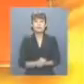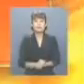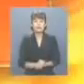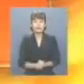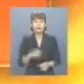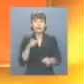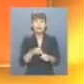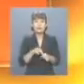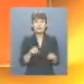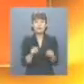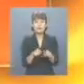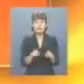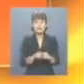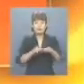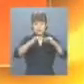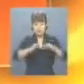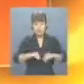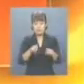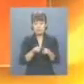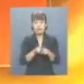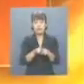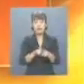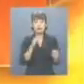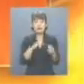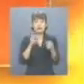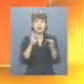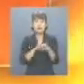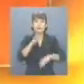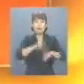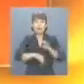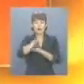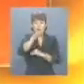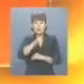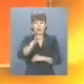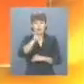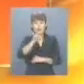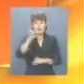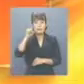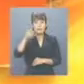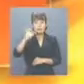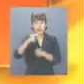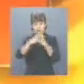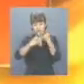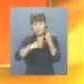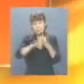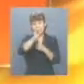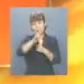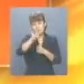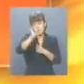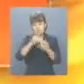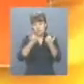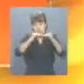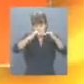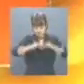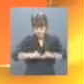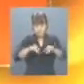ช่นกันค่ะปรับตัวลงมานะคะที่เบนซ์ของอังกฤษลงไปแล้ว68 เซนต์ปิดที่106.88 ดอลลาร์ยังมีแนวโน้มว่าจะปรับตัวลงม